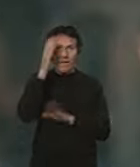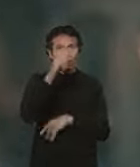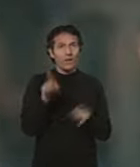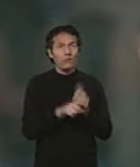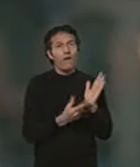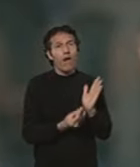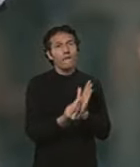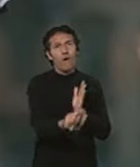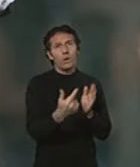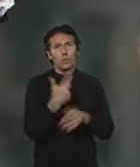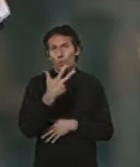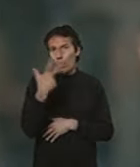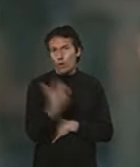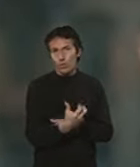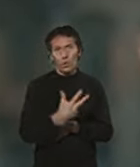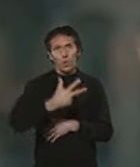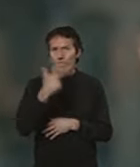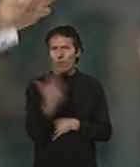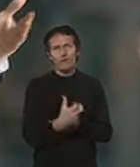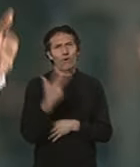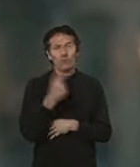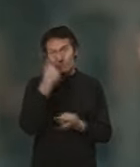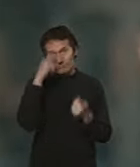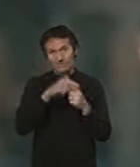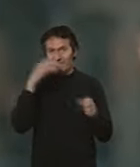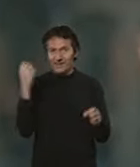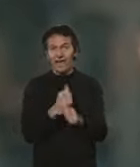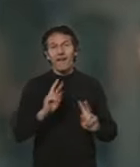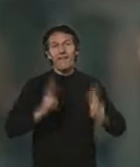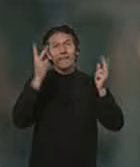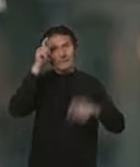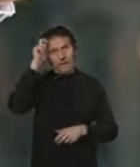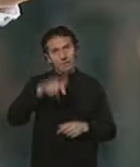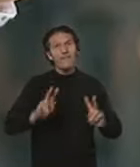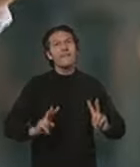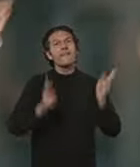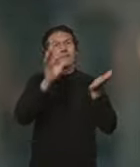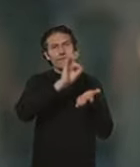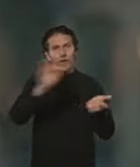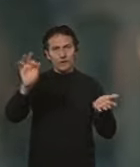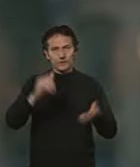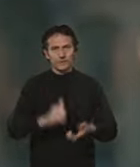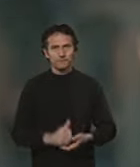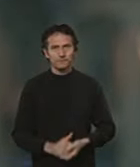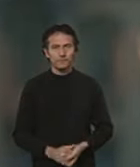de ses enfants 3 jours 3 jours pour gagner vive la république et vive la